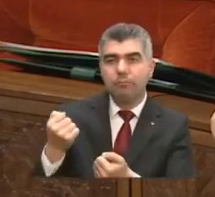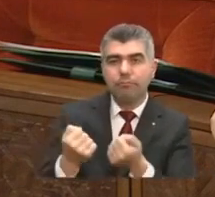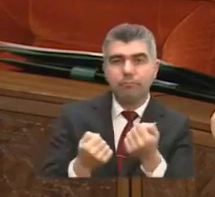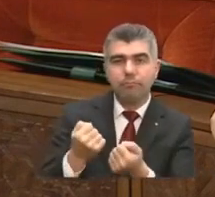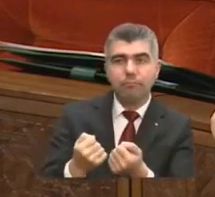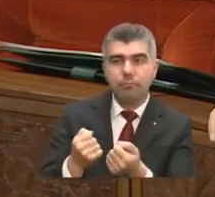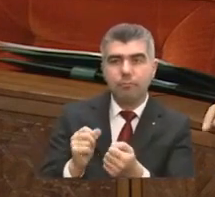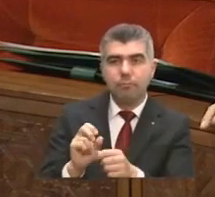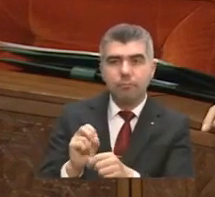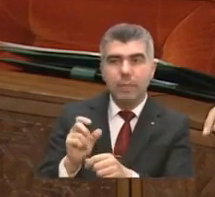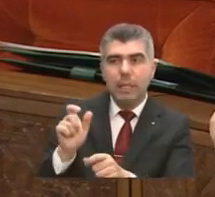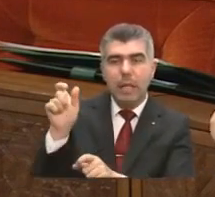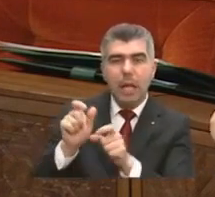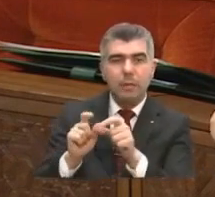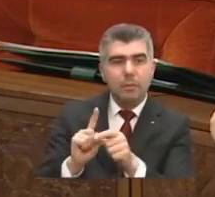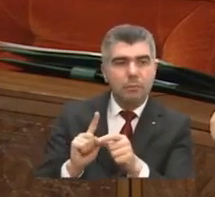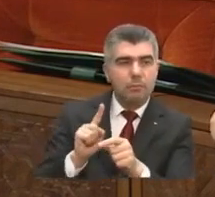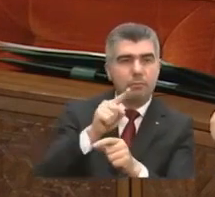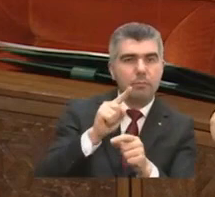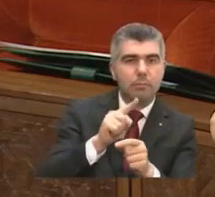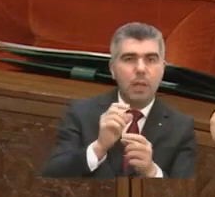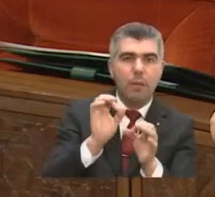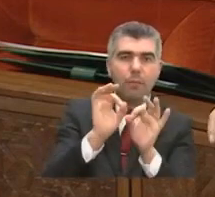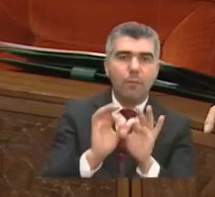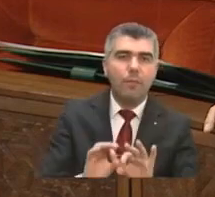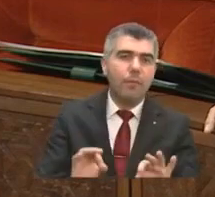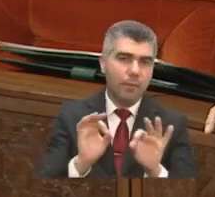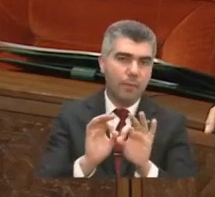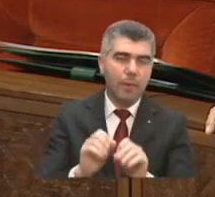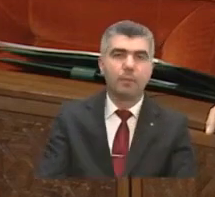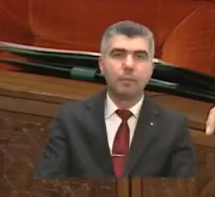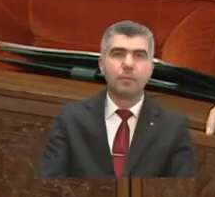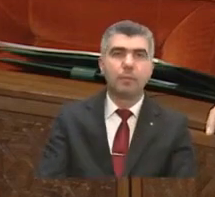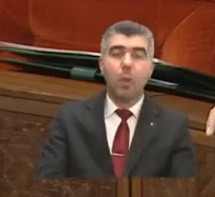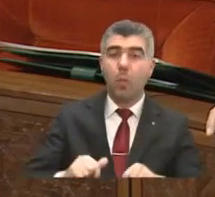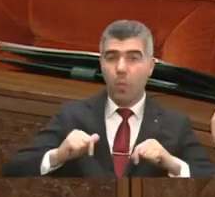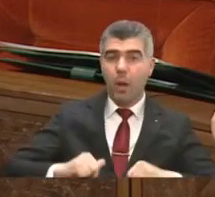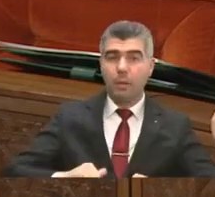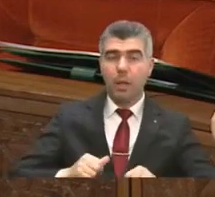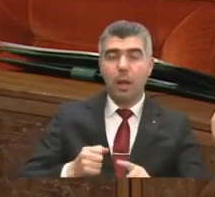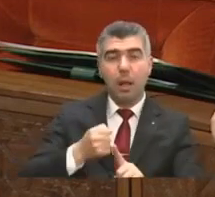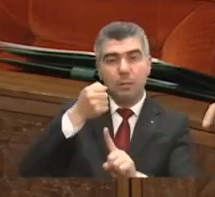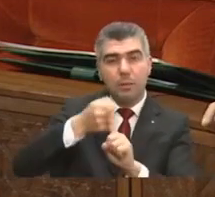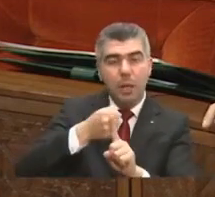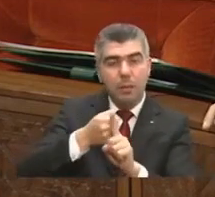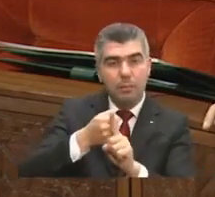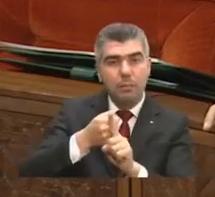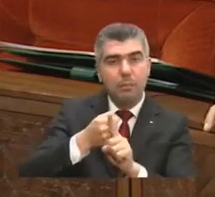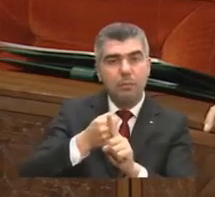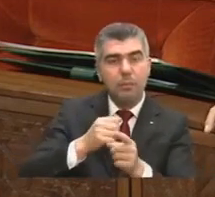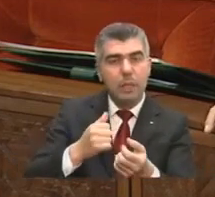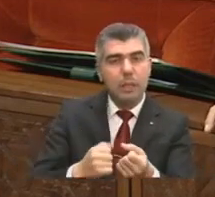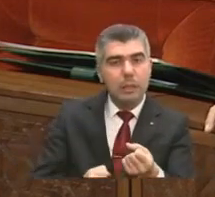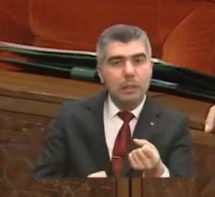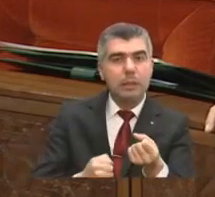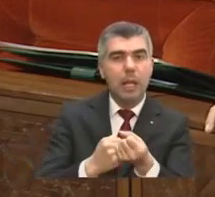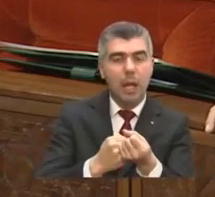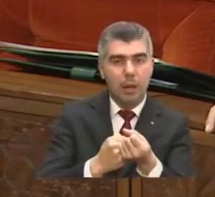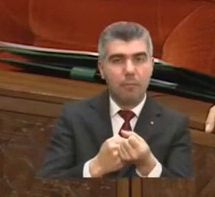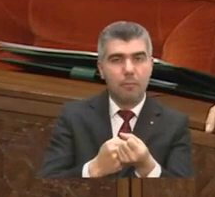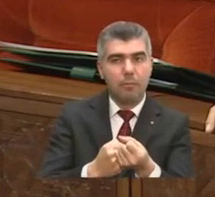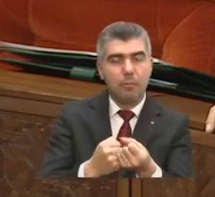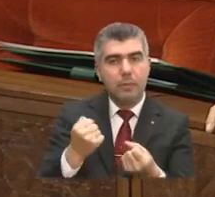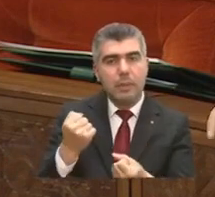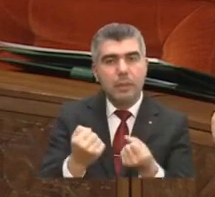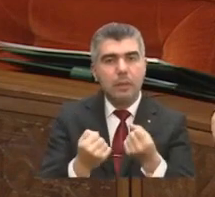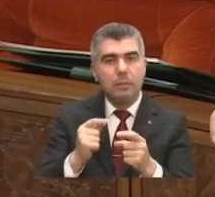العزلة عن الساكنة وأيضا لتحقيق العدالة المجالية. الوزارة عملت في إطار دعم ديال النقل في العالم